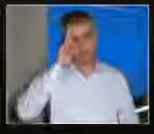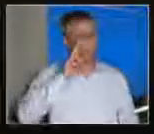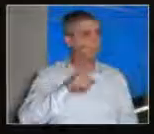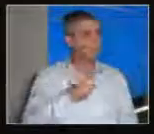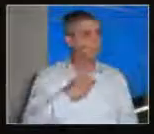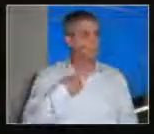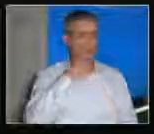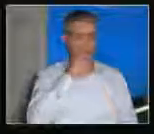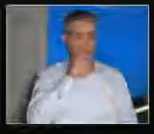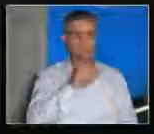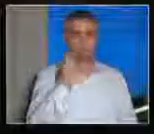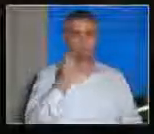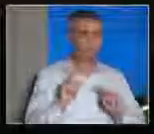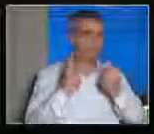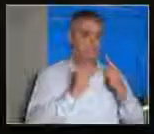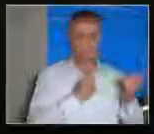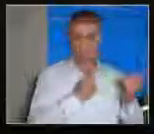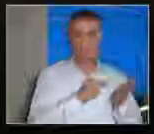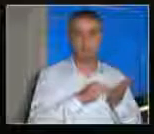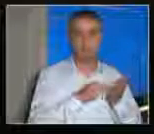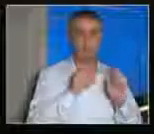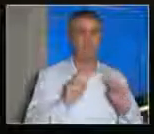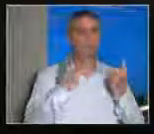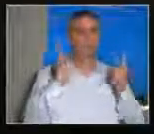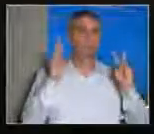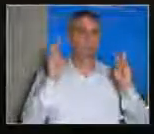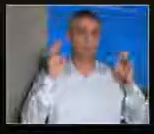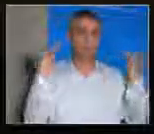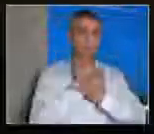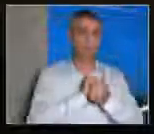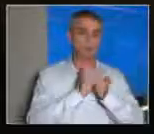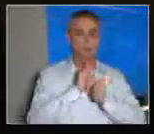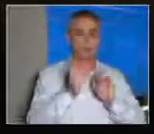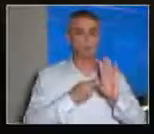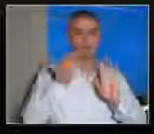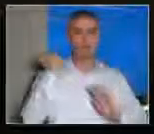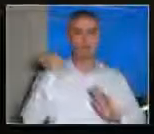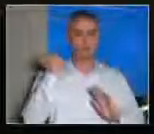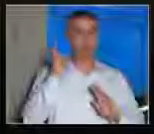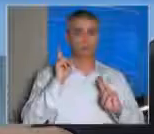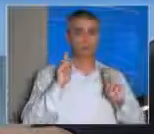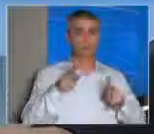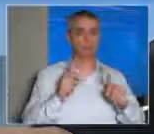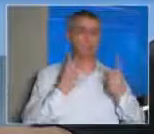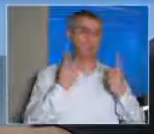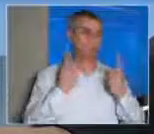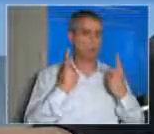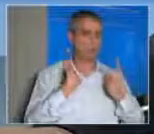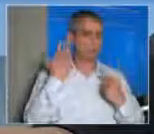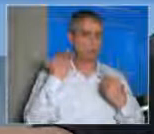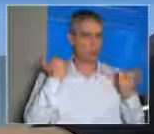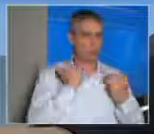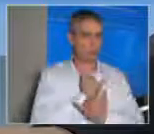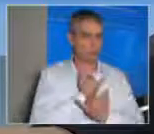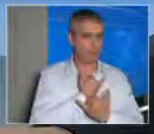אז אנחנו מדברים בעצם על שני אירועים, כי יש את אירועי הכביכול טעות או לא טעות מהפעמים הקודמות, אבל יש גם אירוע שכנראה לא היה